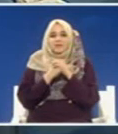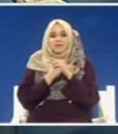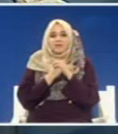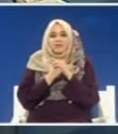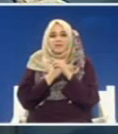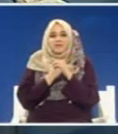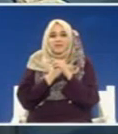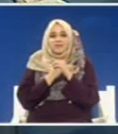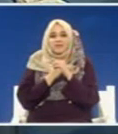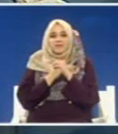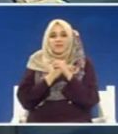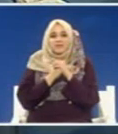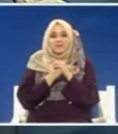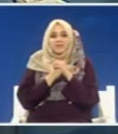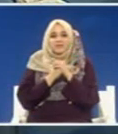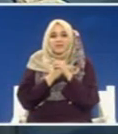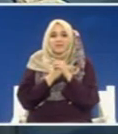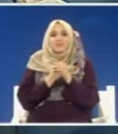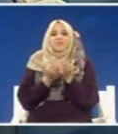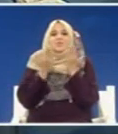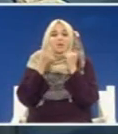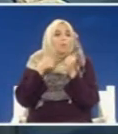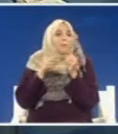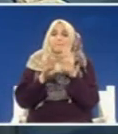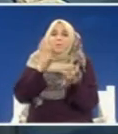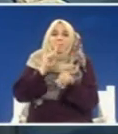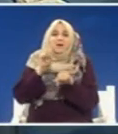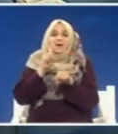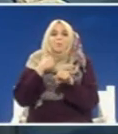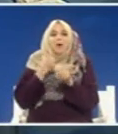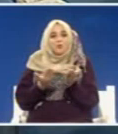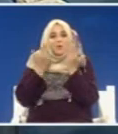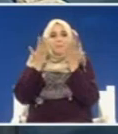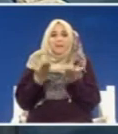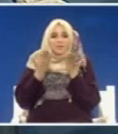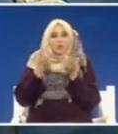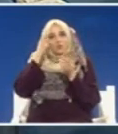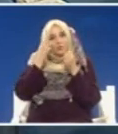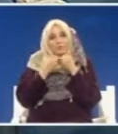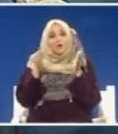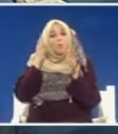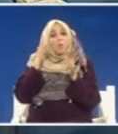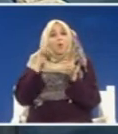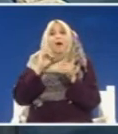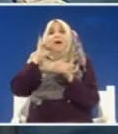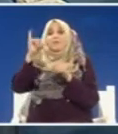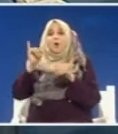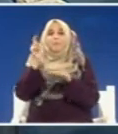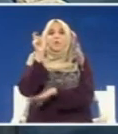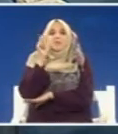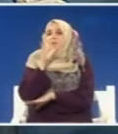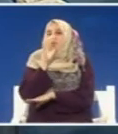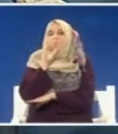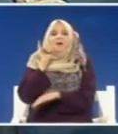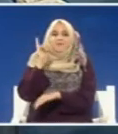لي في السجود ربي ينور. لا شباب أنت ما نوعدكش بهذا الوعد ندعي لك ربي فرج عليك لكن باش ما نوعدك هذه أمانة ما نقدرش